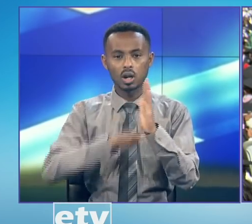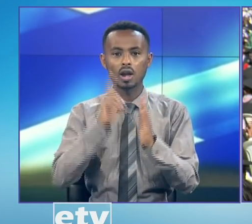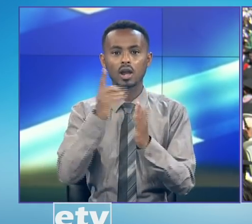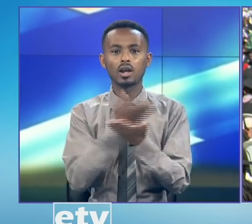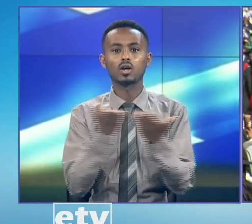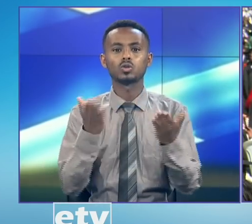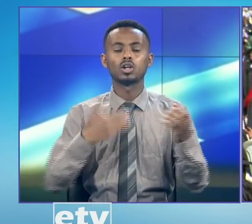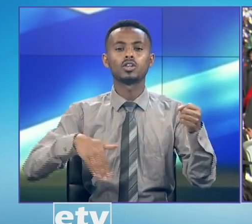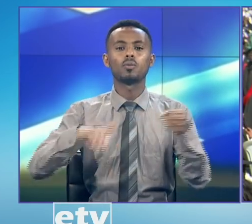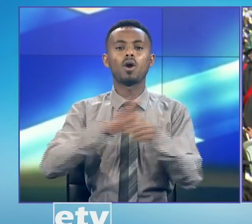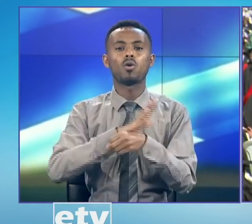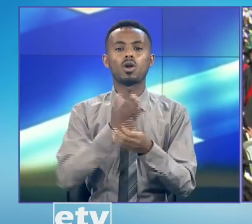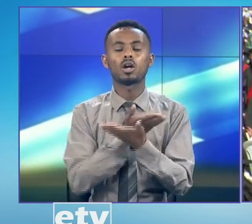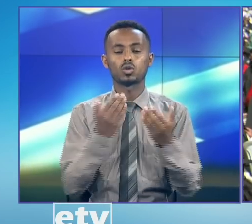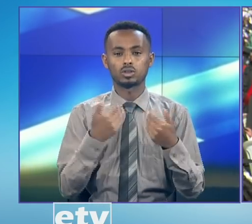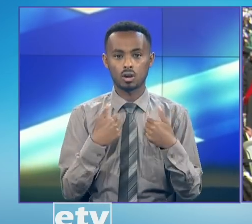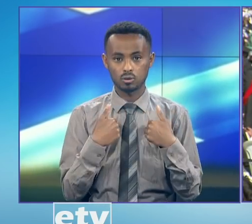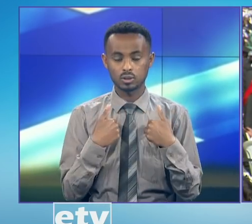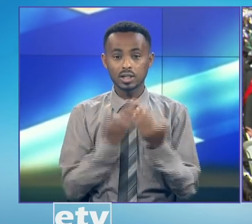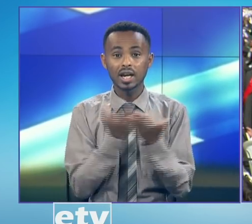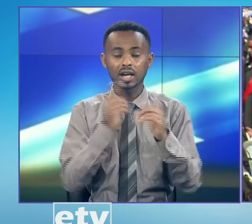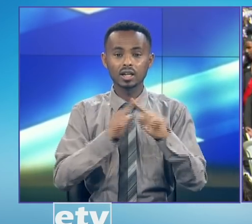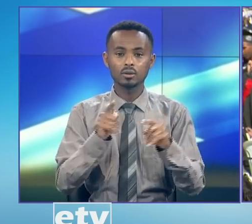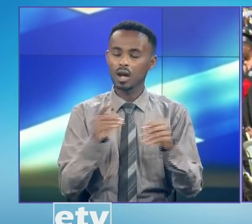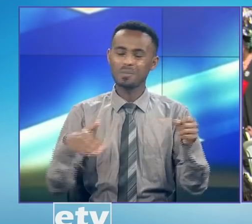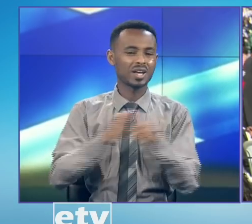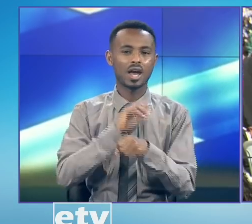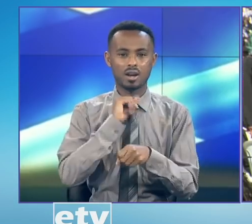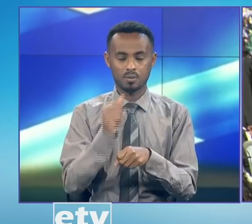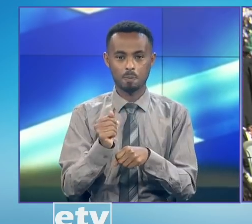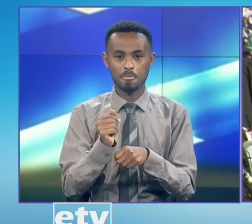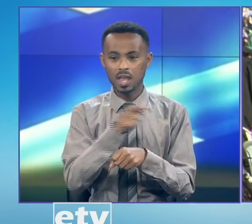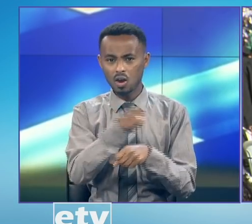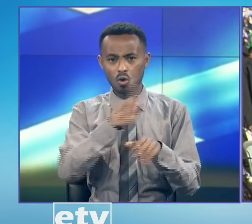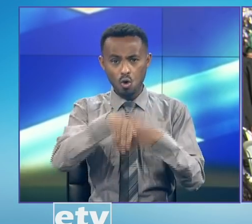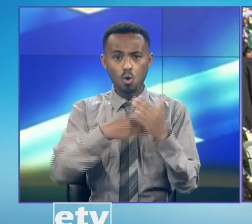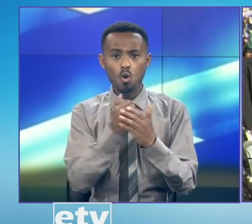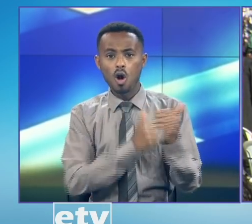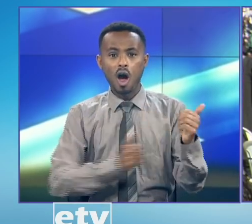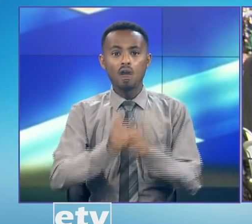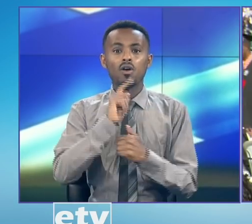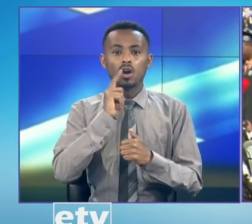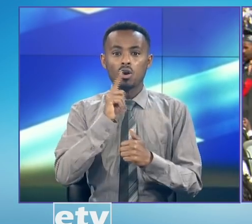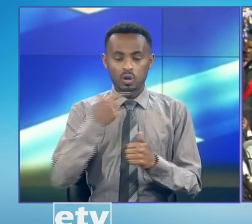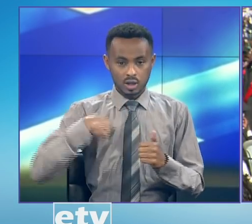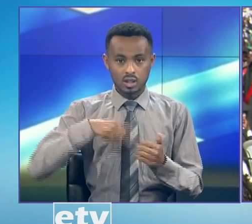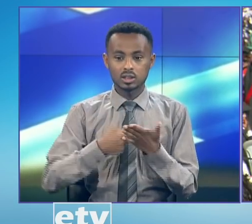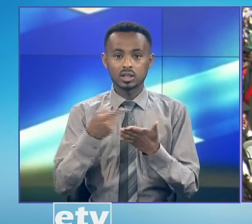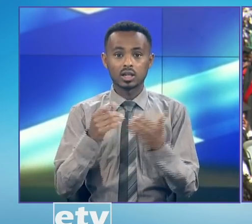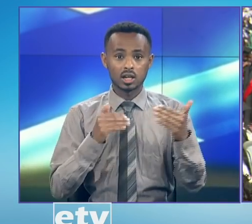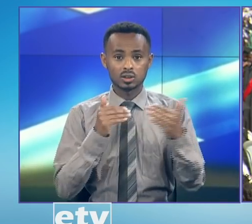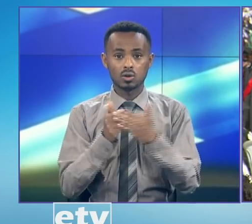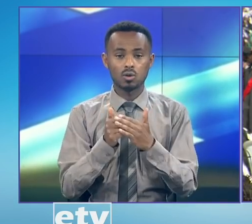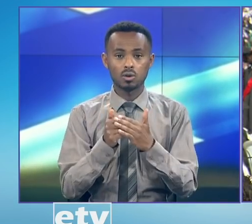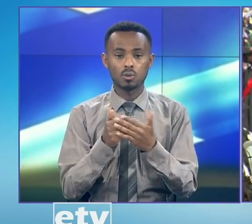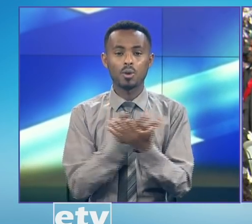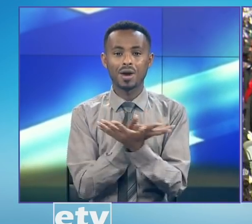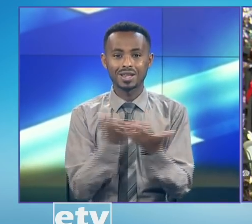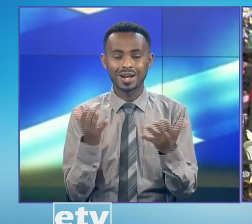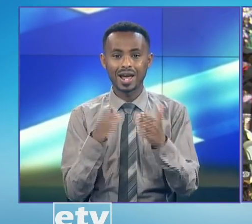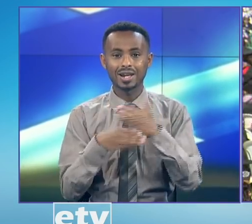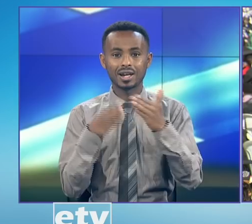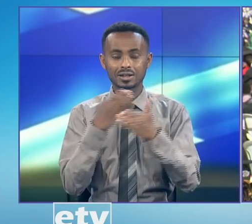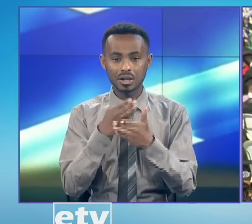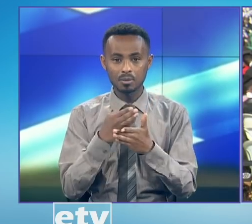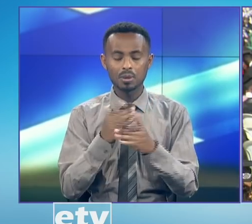ነገሮች የተሟሉ ነገሮች አሉ። ነገር ግን ያው በቂ አይደለም። ያን ሁሉ አልፈን ነው እኛ እዚህ የደረስነው። በማቴሪያል